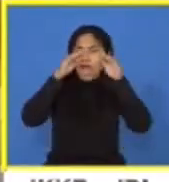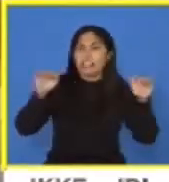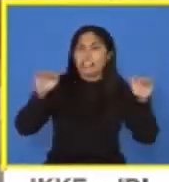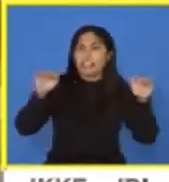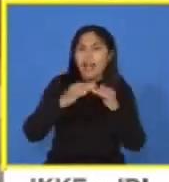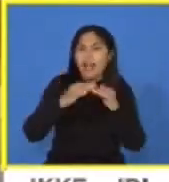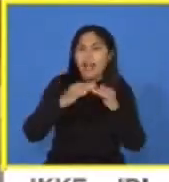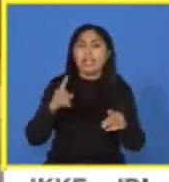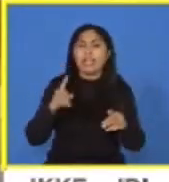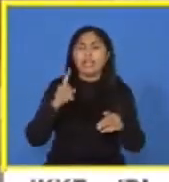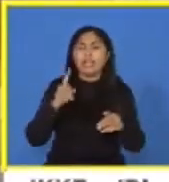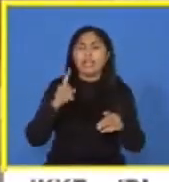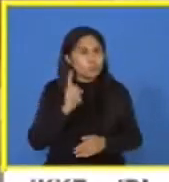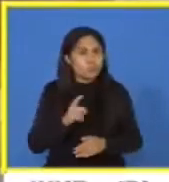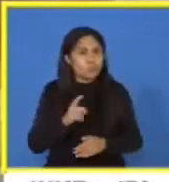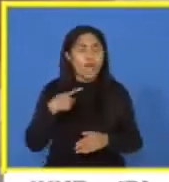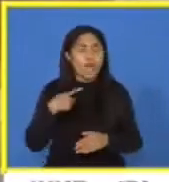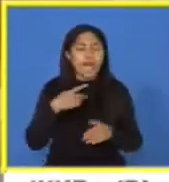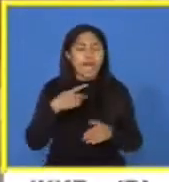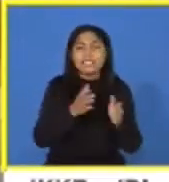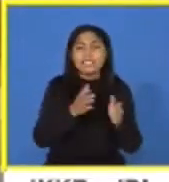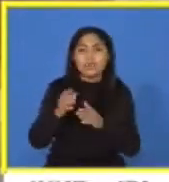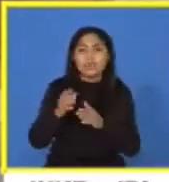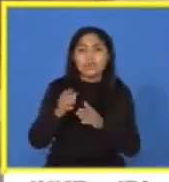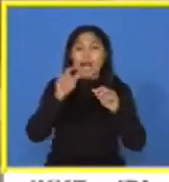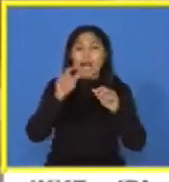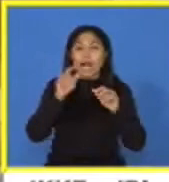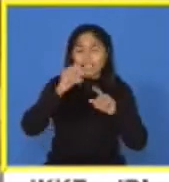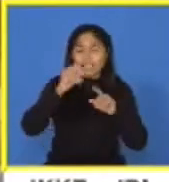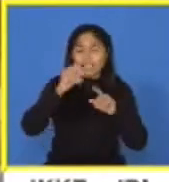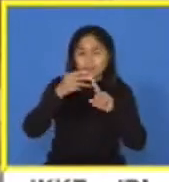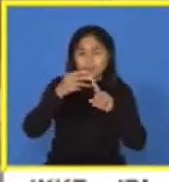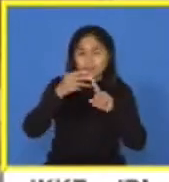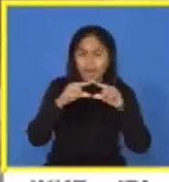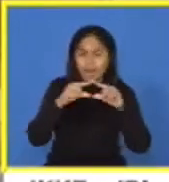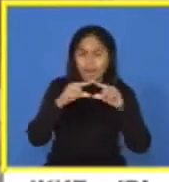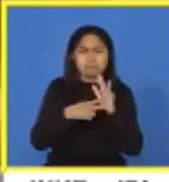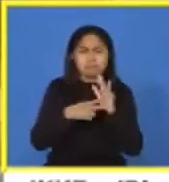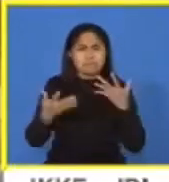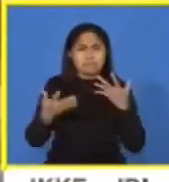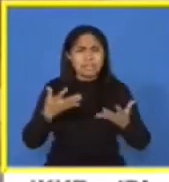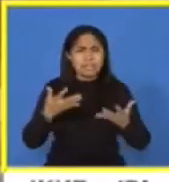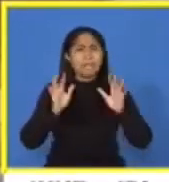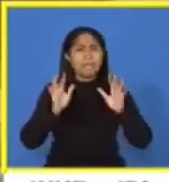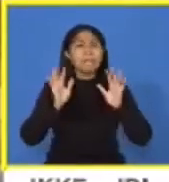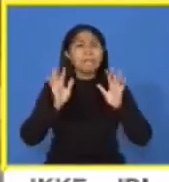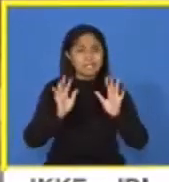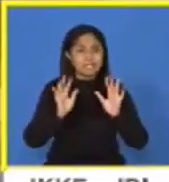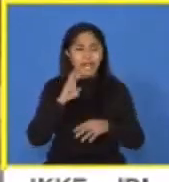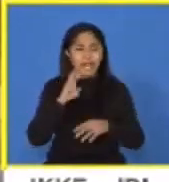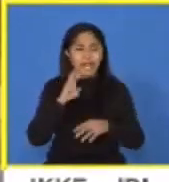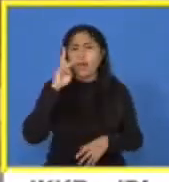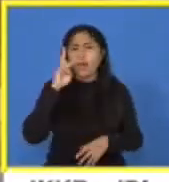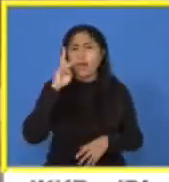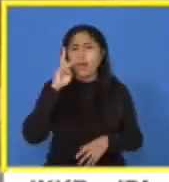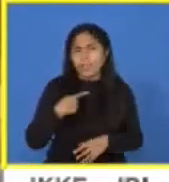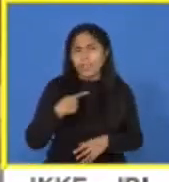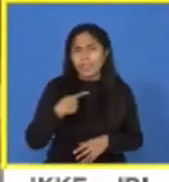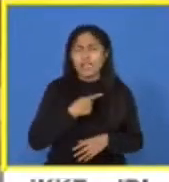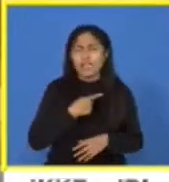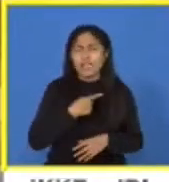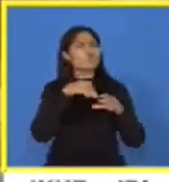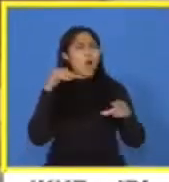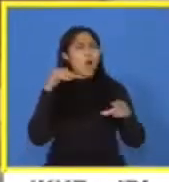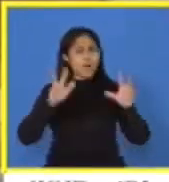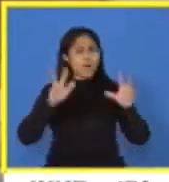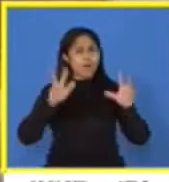juga tentunya rencana untuk mengisi liburan. Biasanya banyak saudara-saudara kita yang dari luar Nusa Tenggara